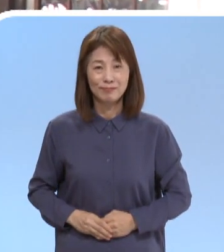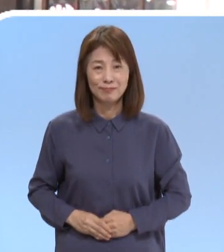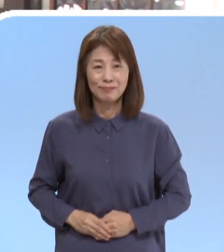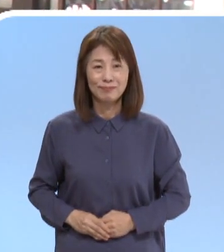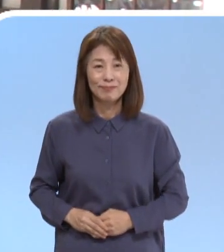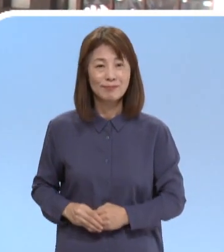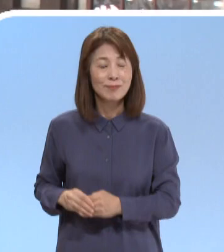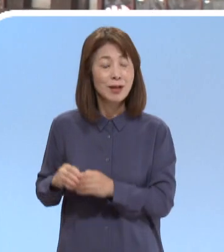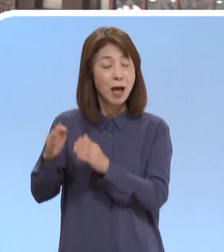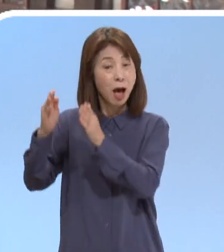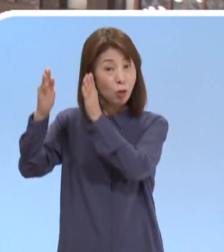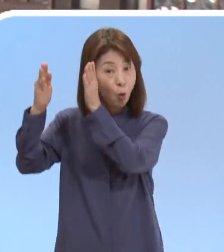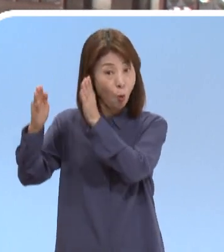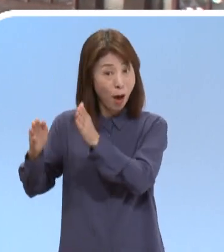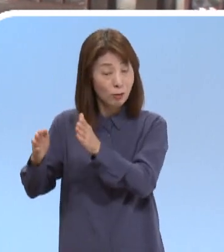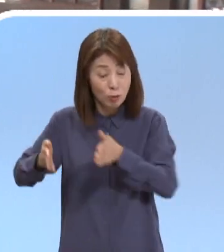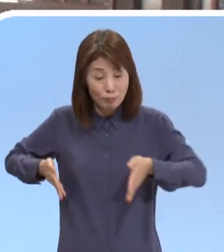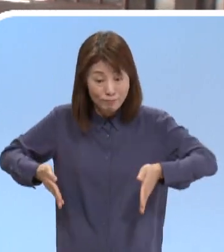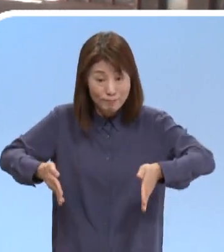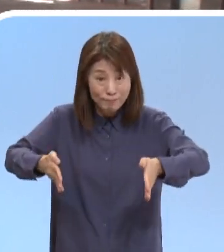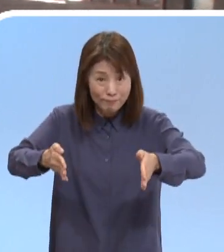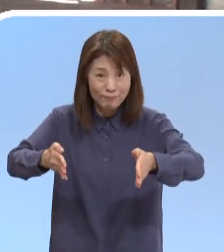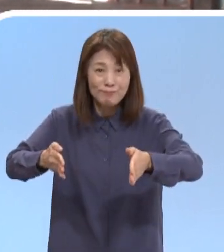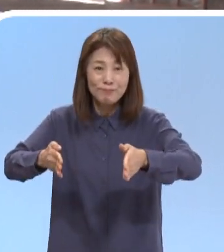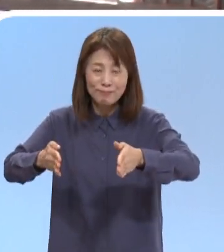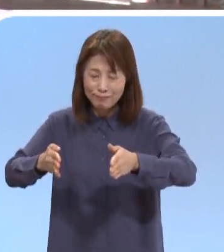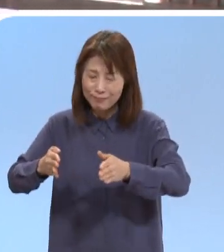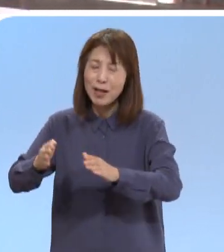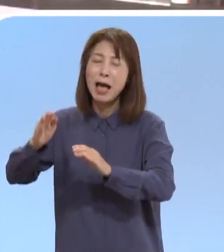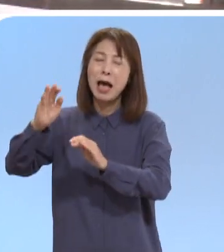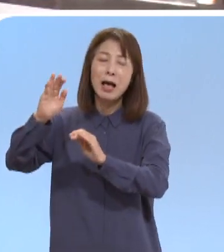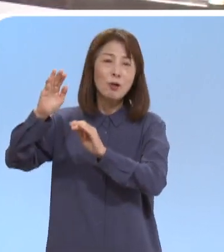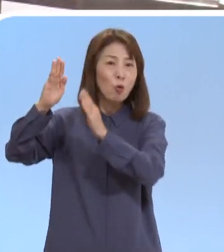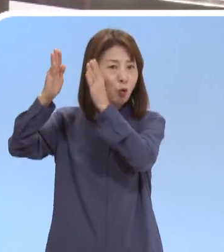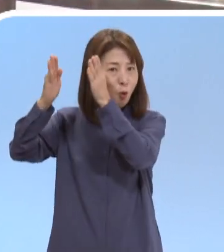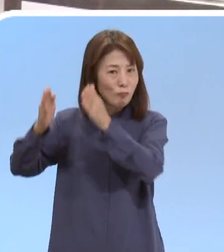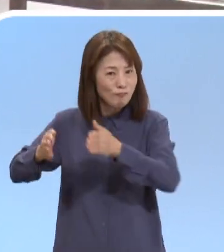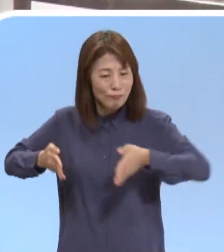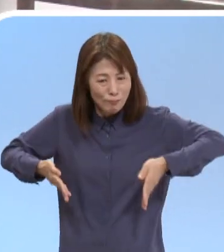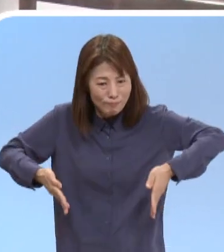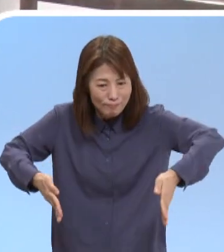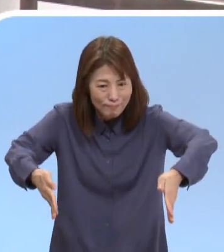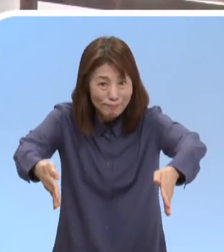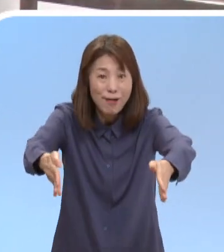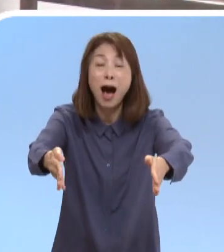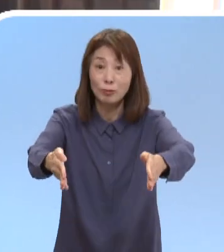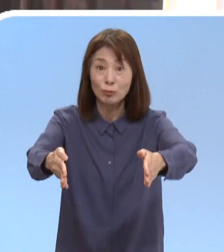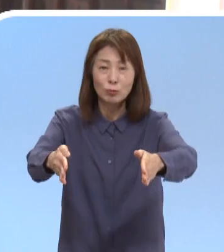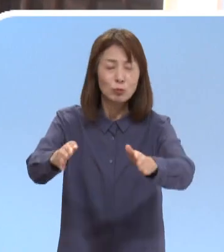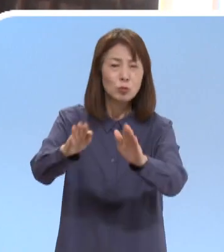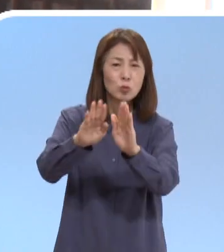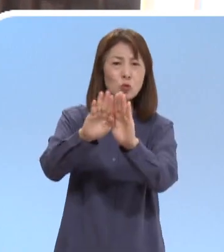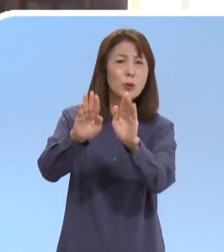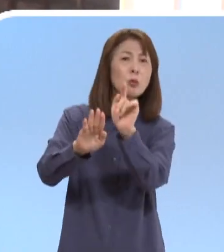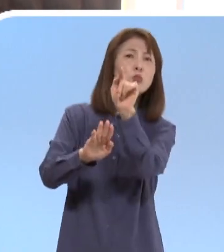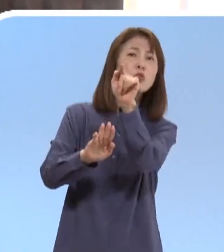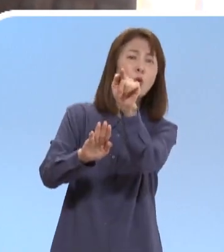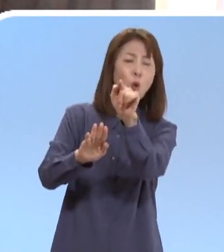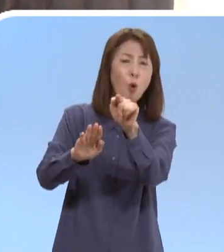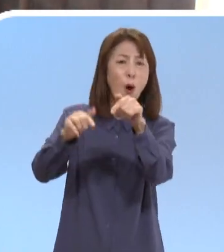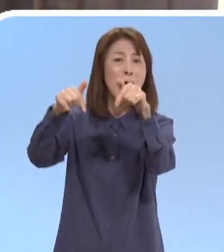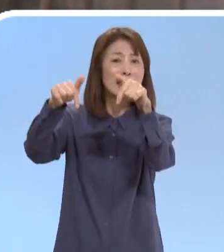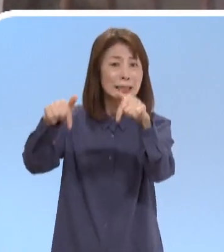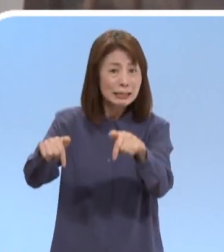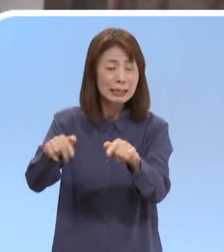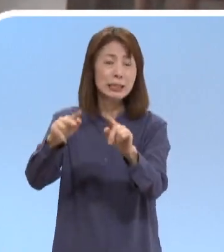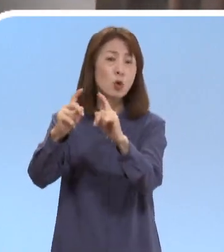葉の渡り櫓は乾御殿守と西御殿守をつなぐ長屋。扉の向こうが西御